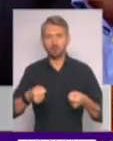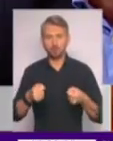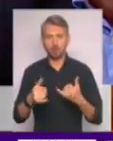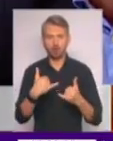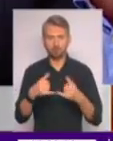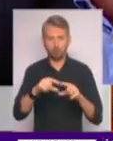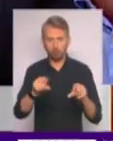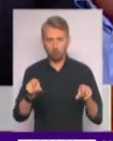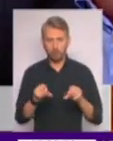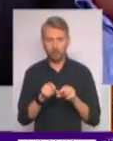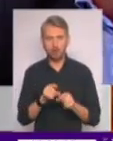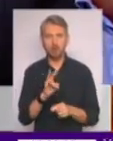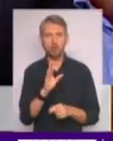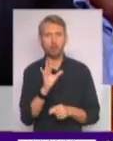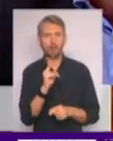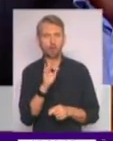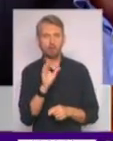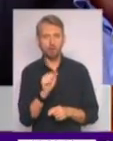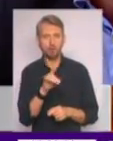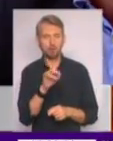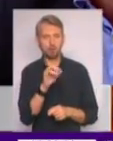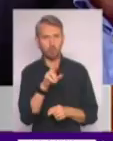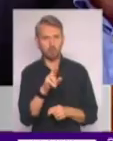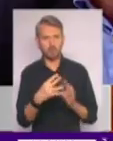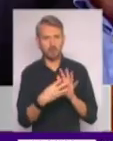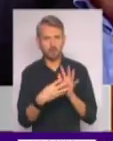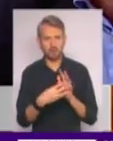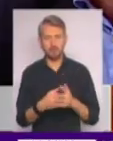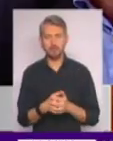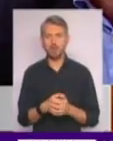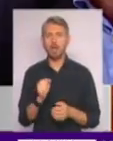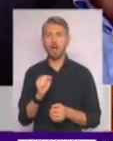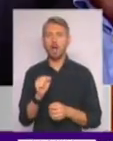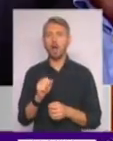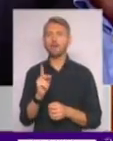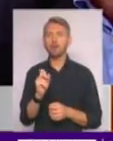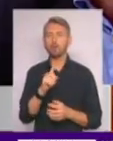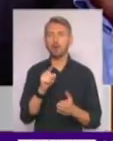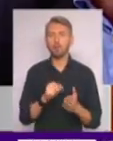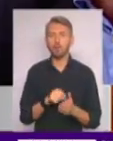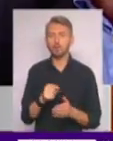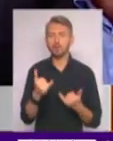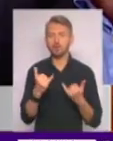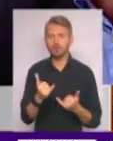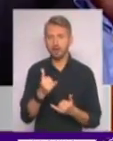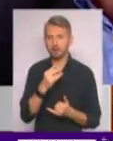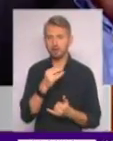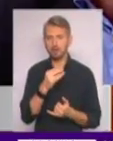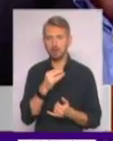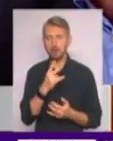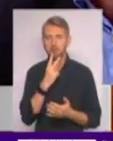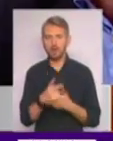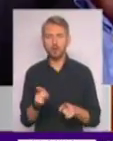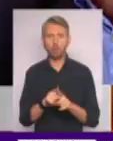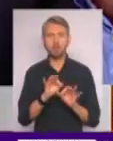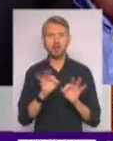так, пожалуйста? Новикова Прибоя 9. Новикова Прибоя. Да, по поводу этого. А второй вопрос. Вы сейчас показали такой прекрасный парк,